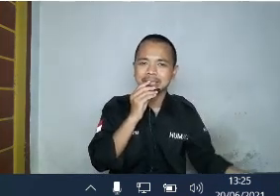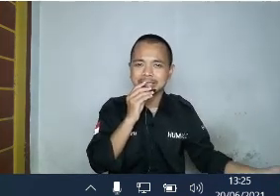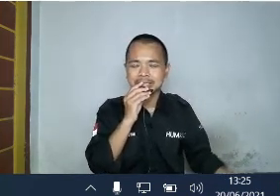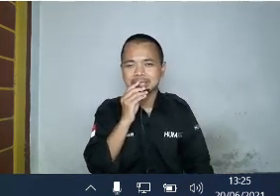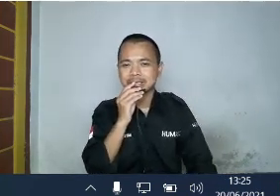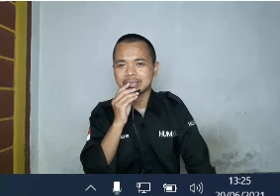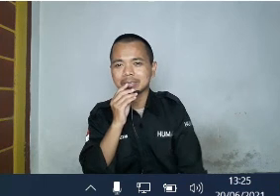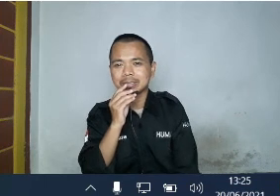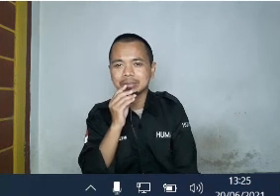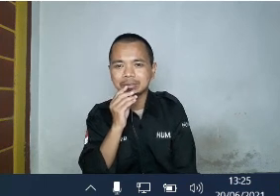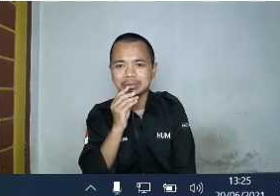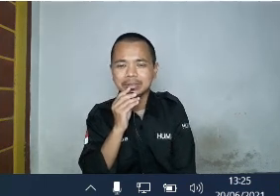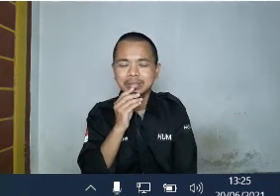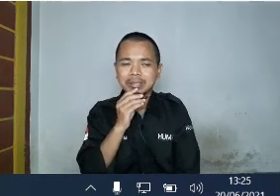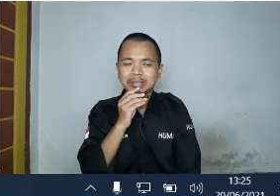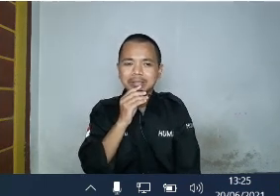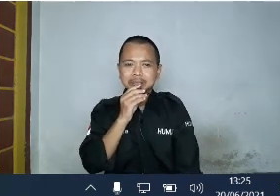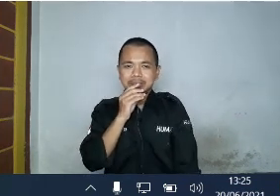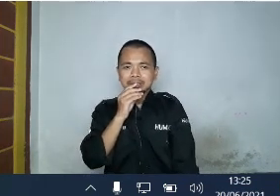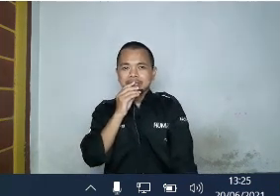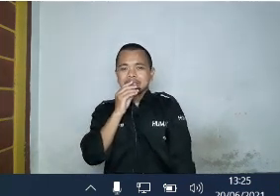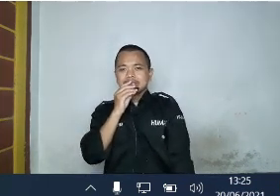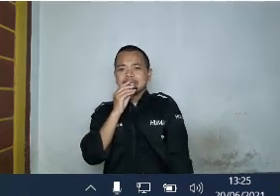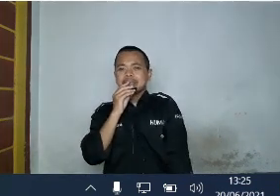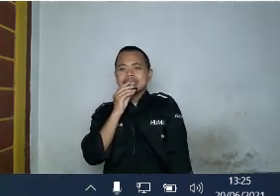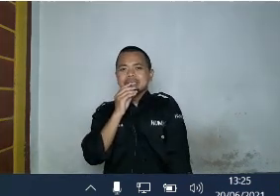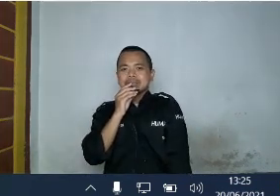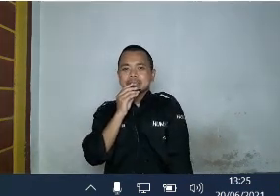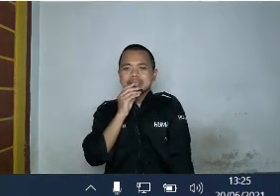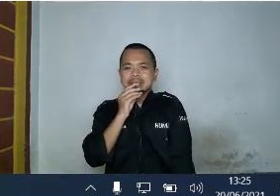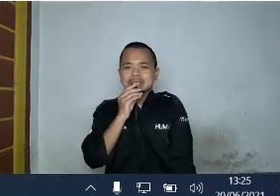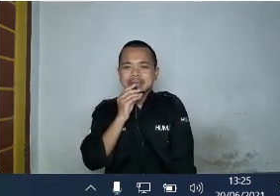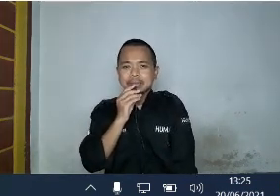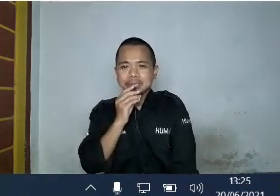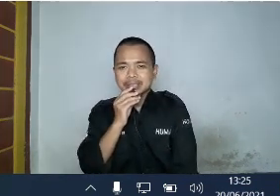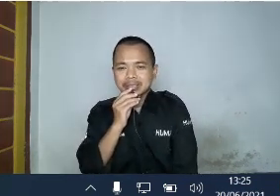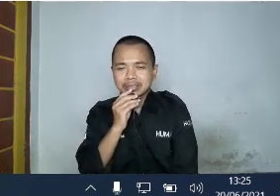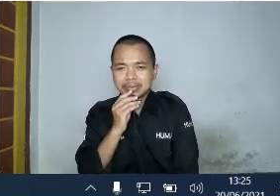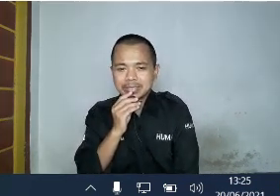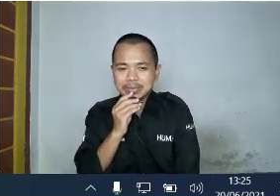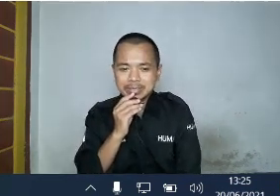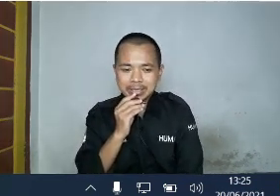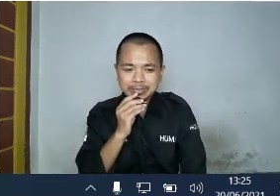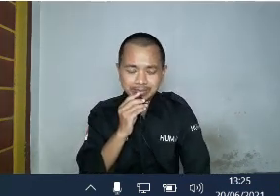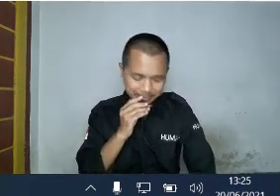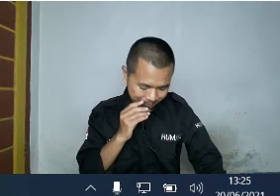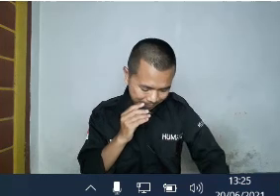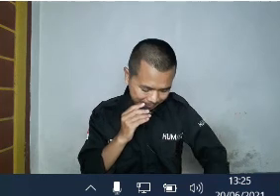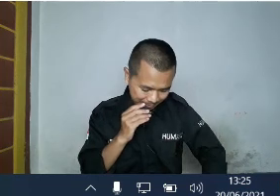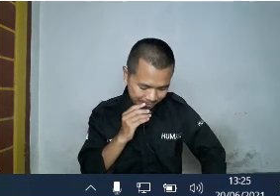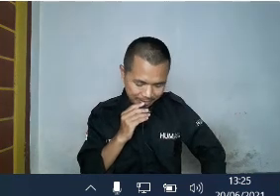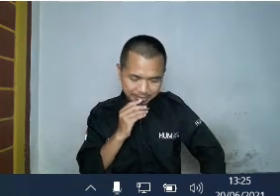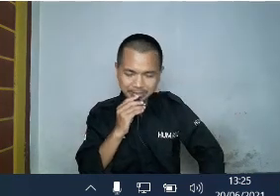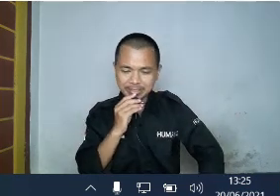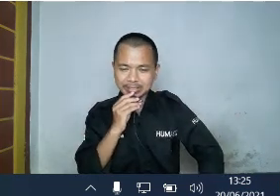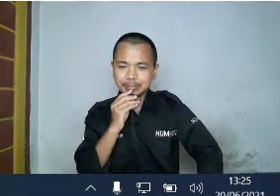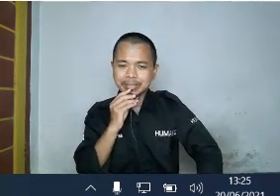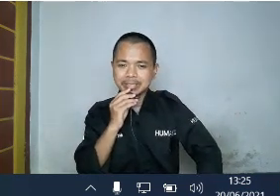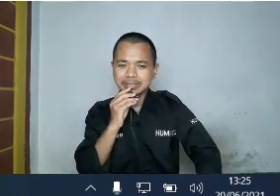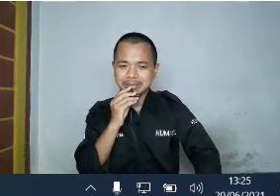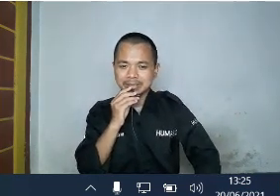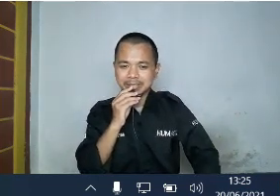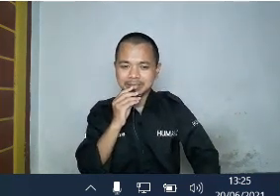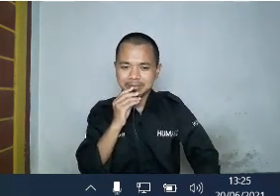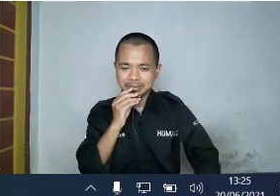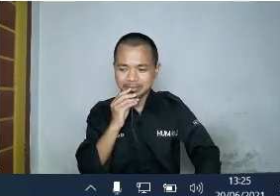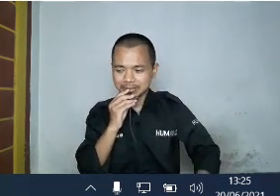ruangan ini di settingnya begitu demikian yang bisa saya sampaikan jangan lupa subscribe channel selera